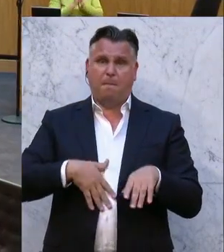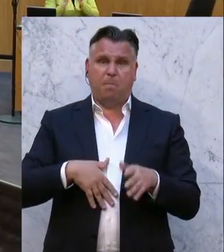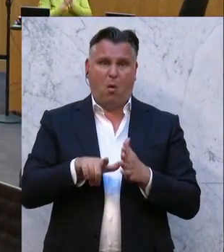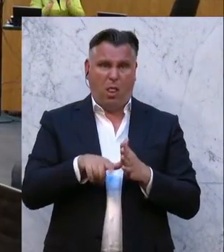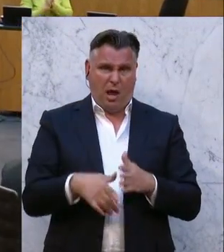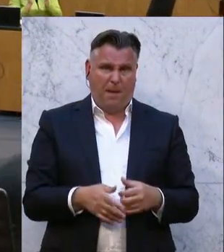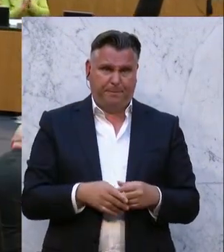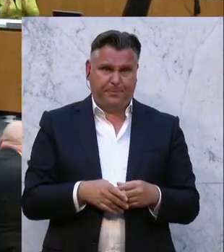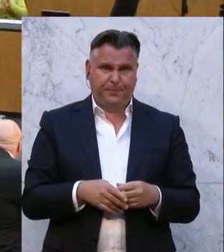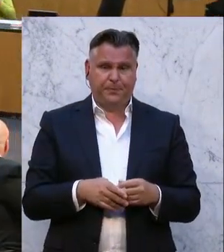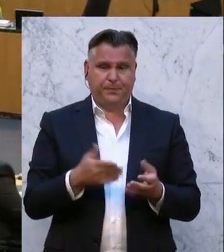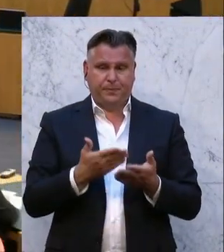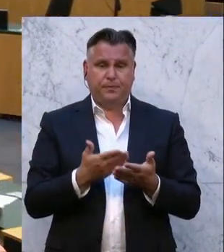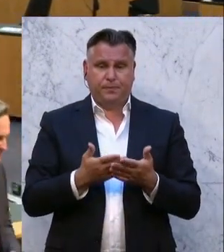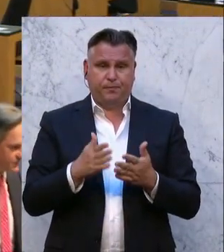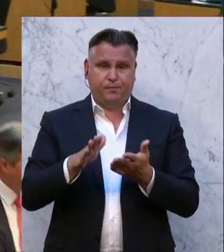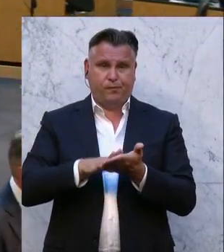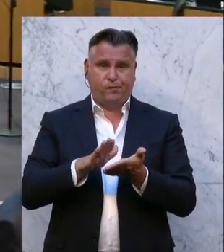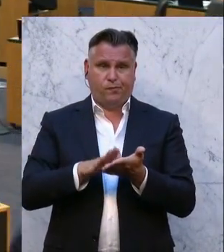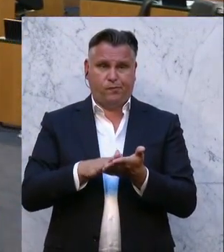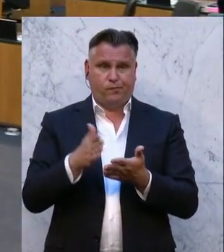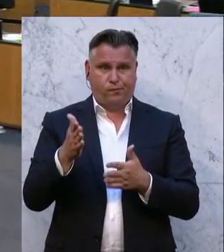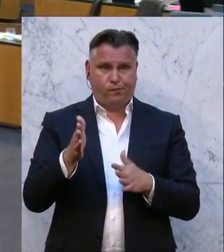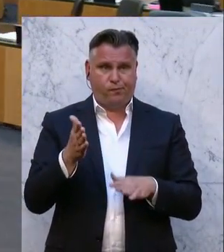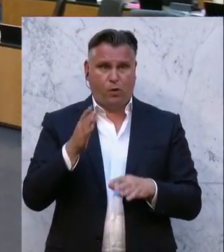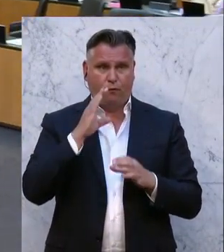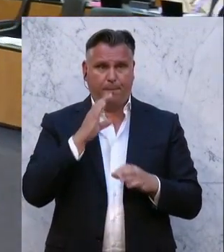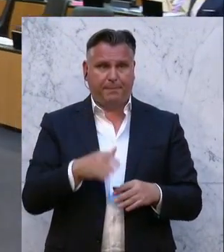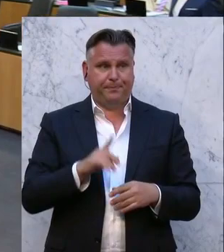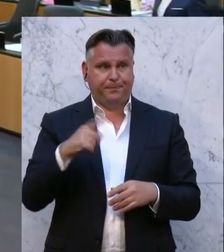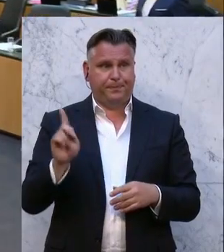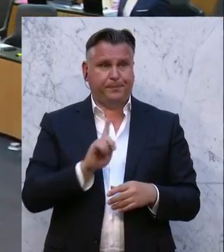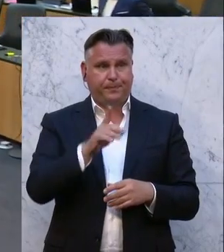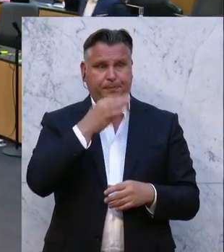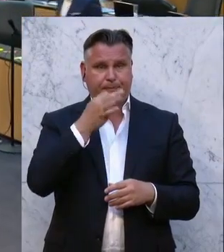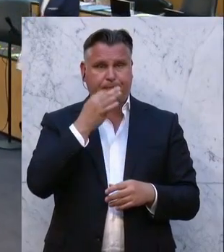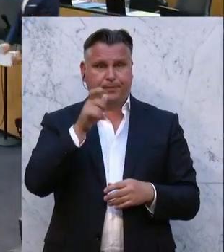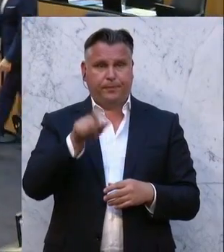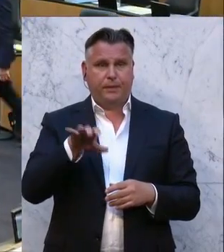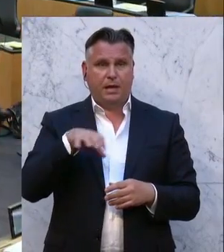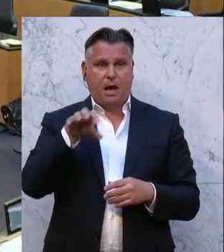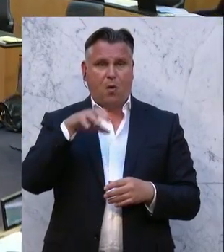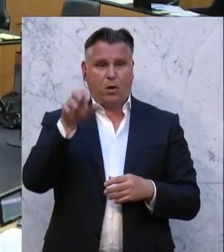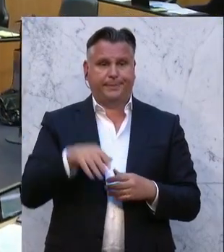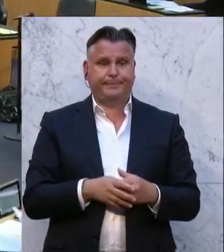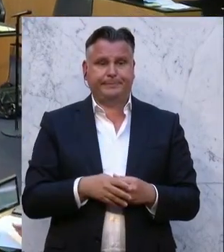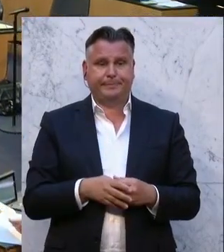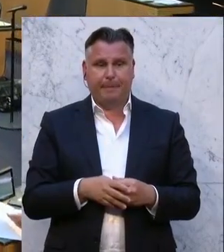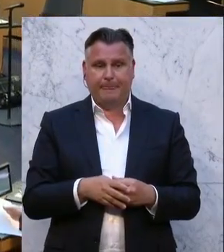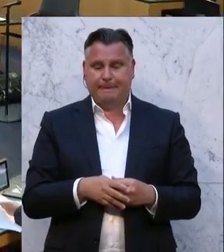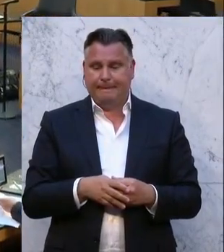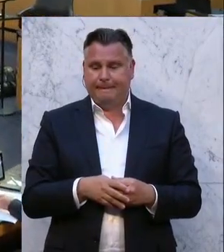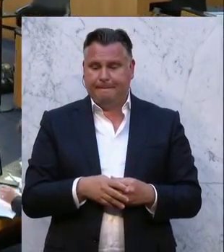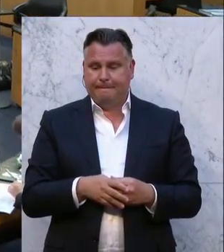Johannes Schmuckenschlager von der ÖVP war das, Präsident Landwirtschaftskammer Niederösterreich. Ja, also größere Unternehmen im Lebensmitteleinzelhandel und